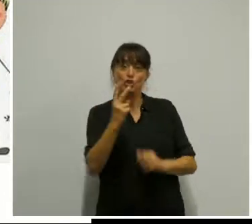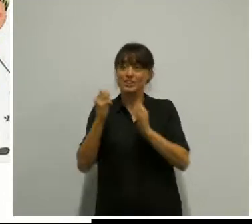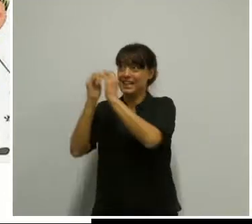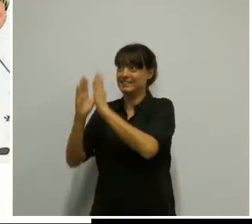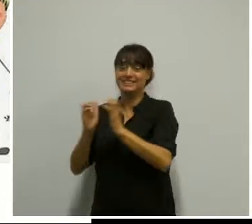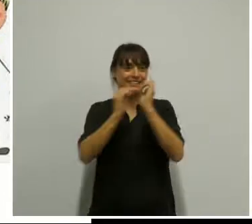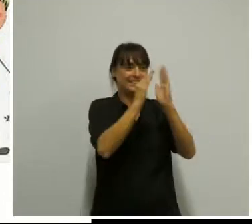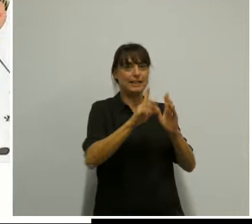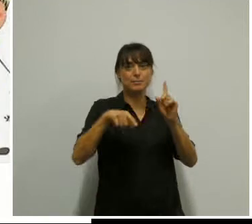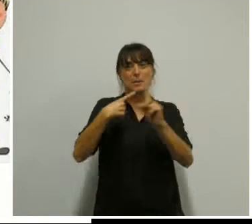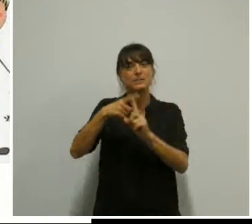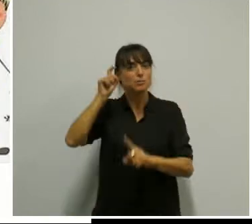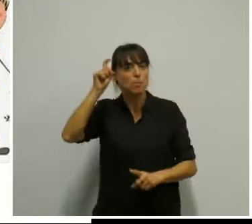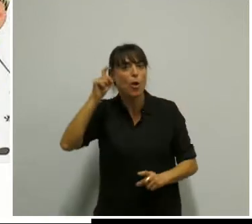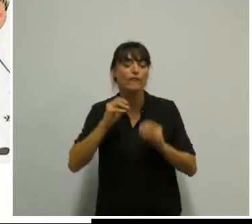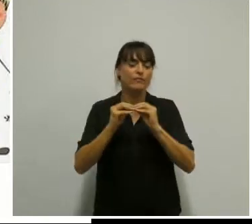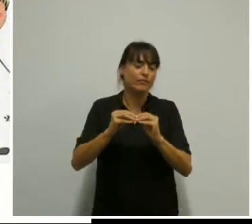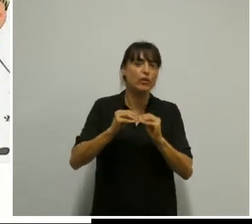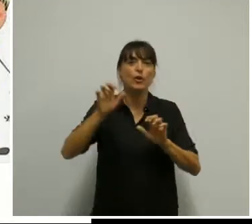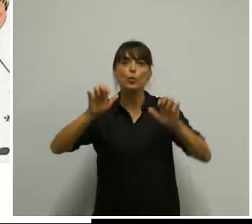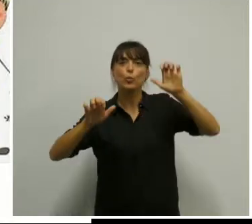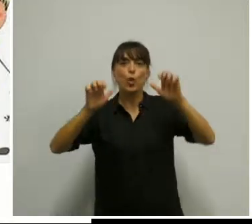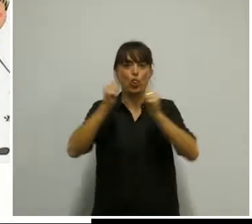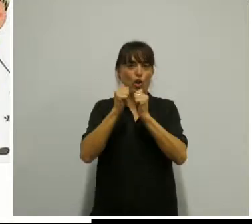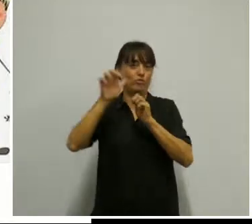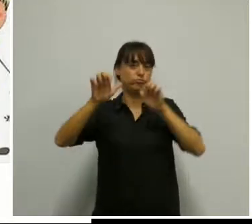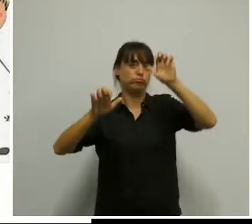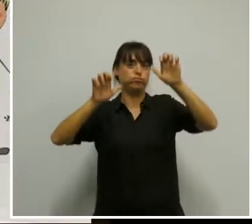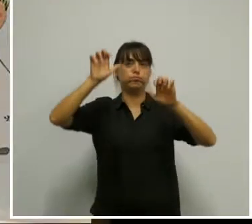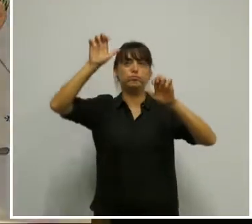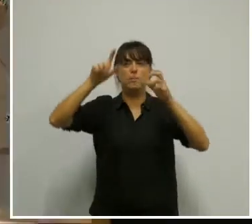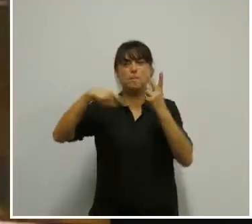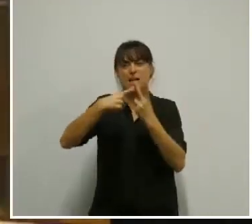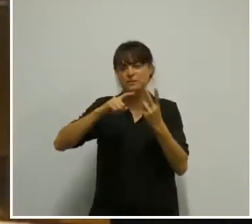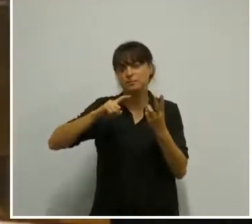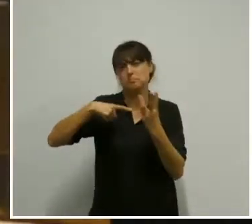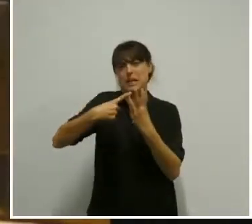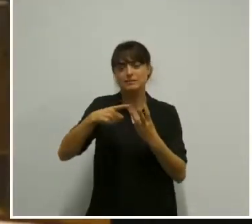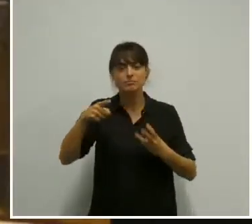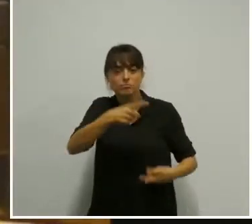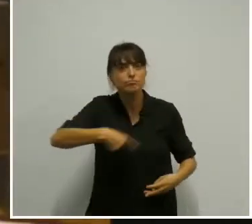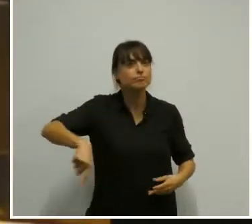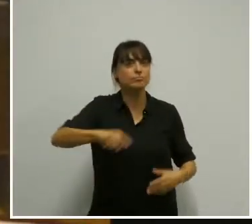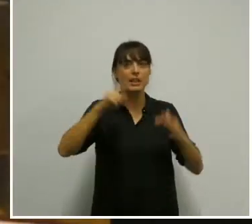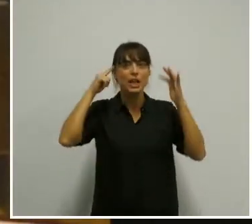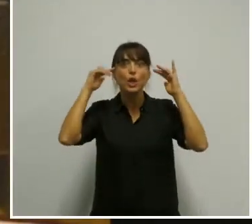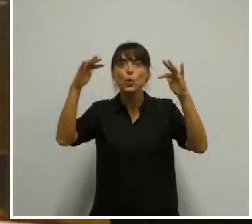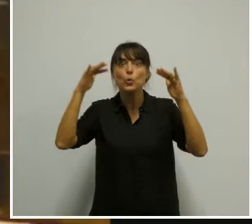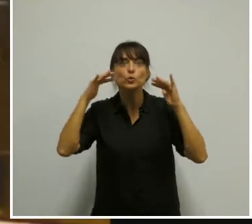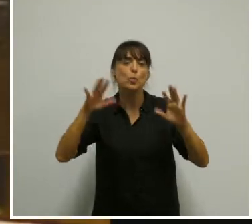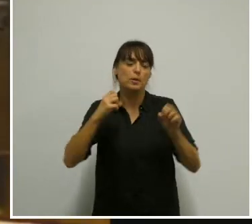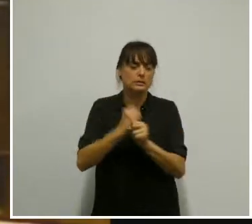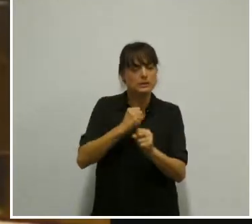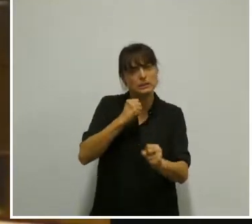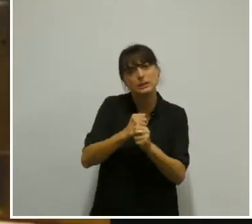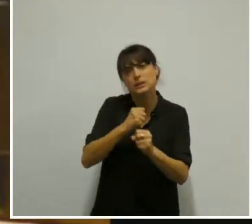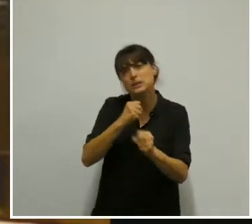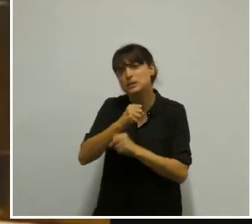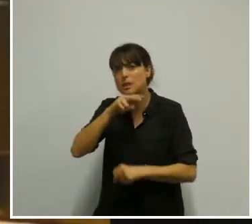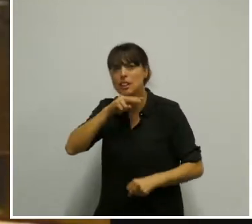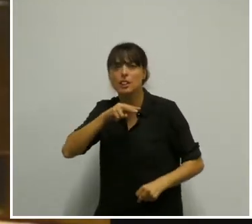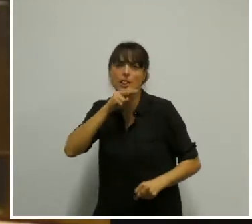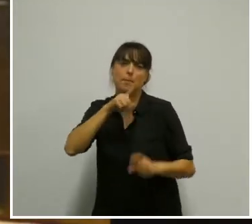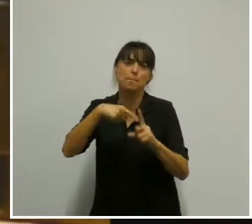doncs vam fer cosetes, vam fer un rocòdrom, coses amb voluntat, amb molta il·lusió, però molta feina i amb poc